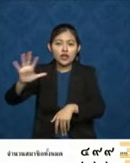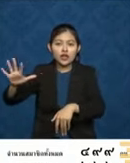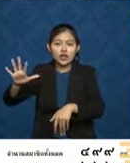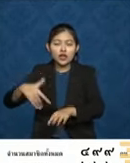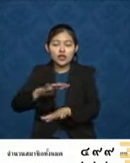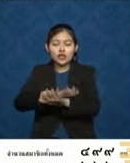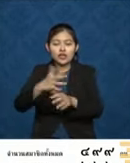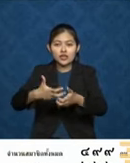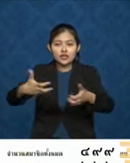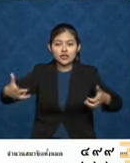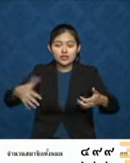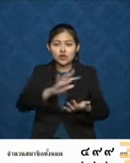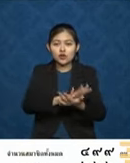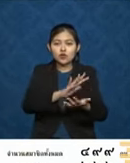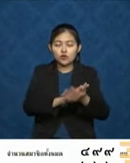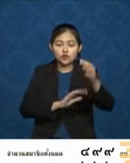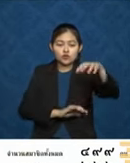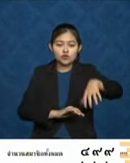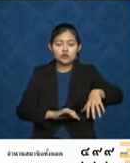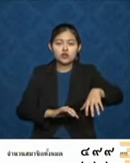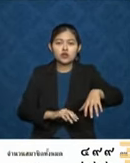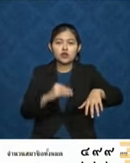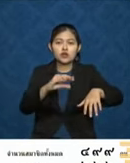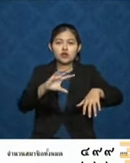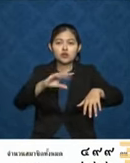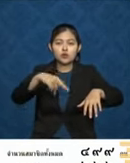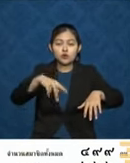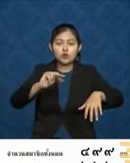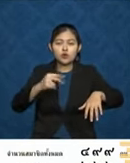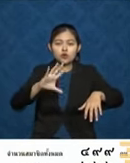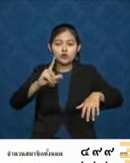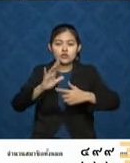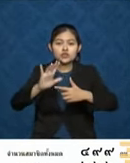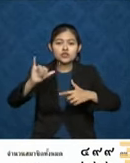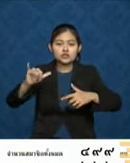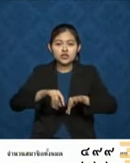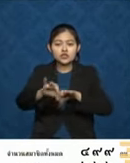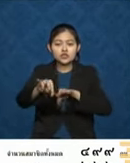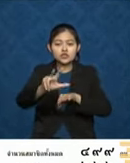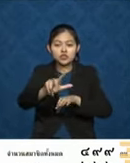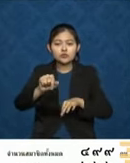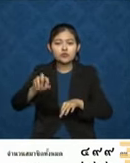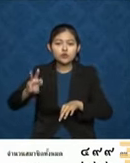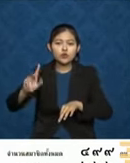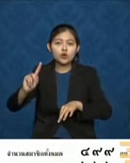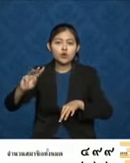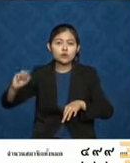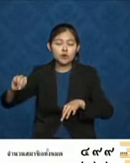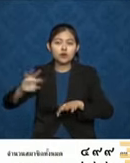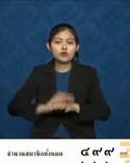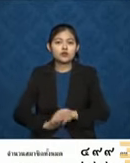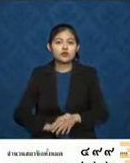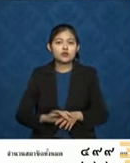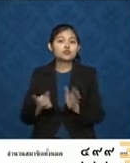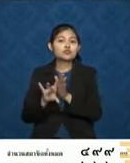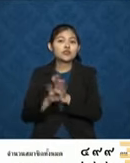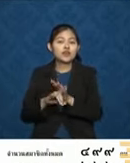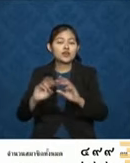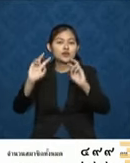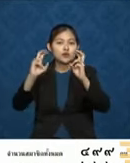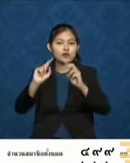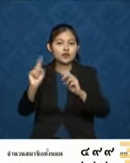หนองญ่าลังกาตำบลตำบลโพธิ์ชัยอำเภอโคกโพธ์ชัยจังหวัดขอนแก่นครับระยะทาง 3.6กมเรื่องที่ 3ครับเรื่องสุดท้าย